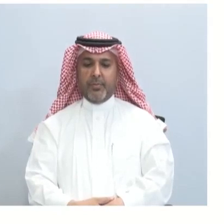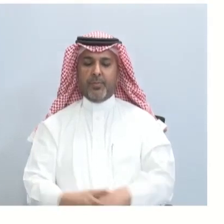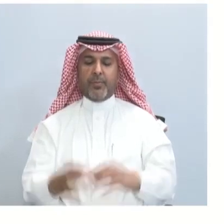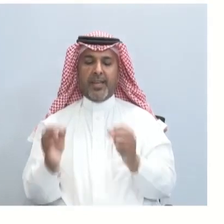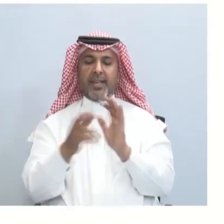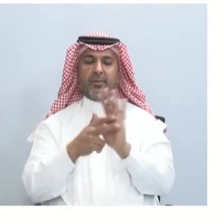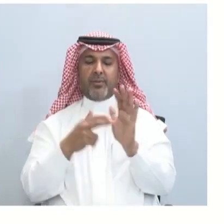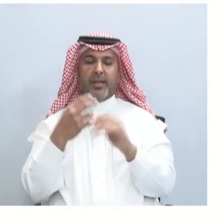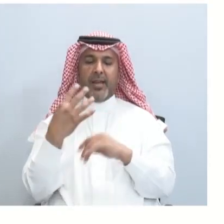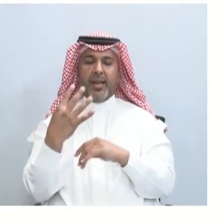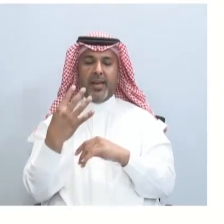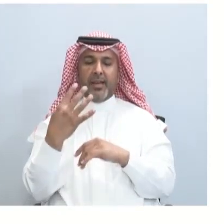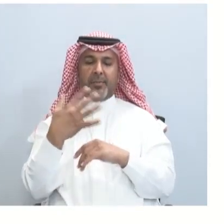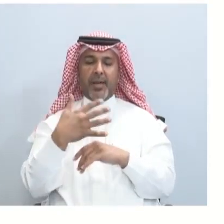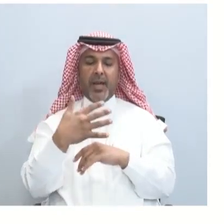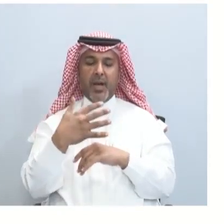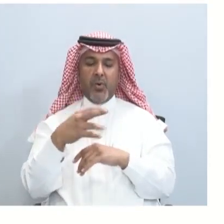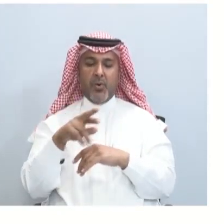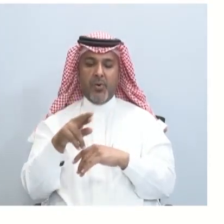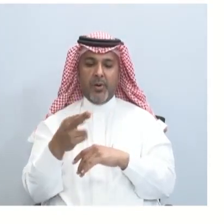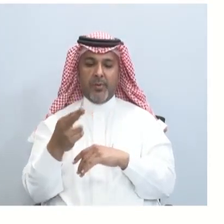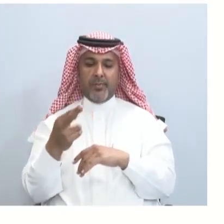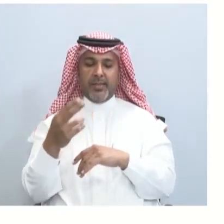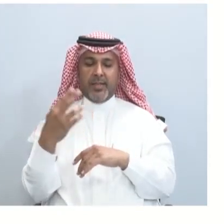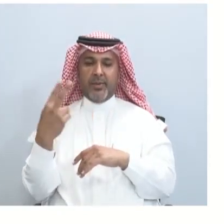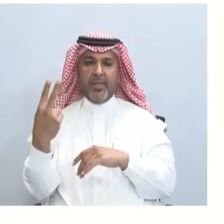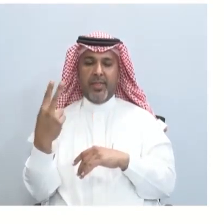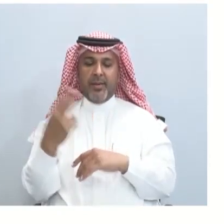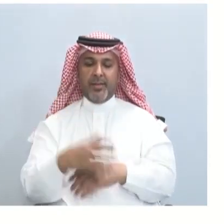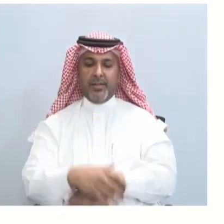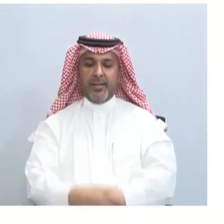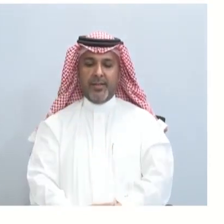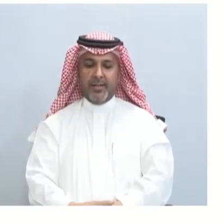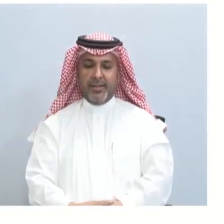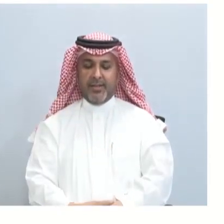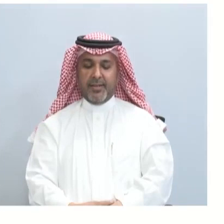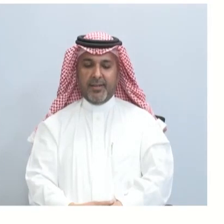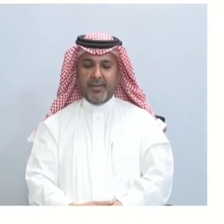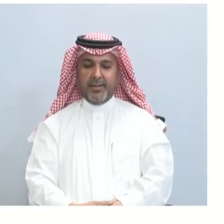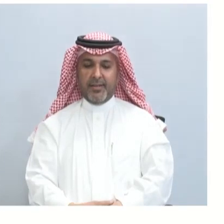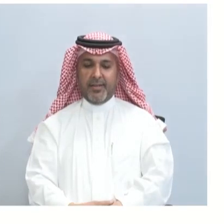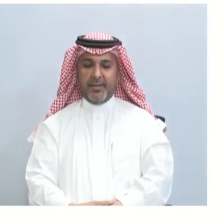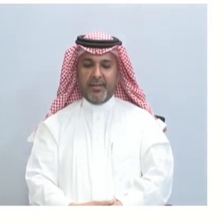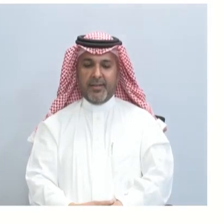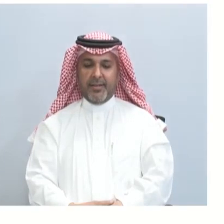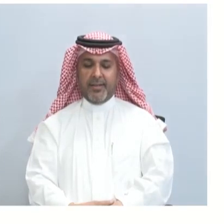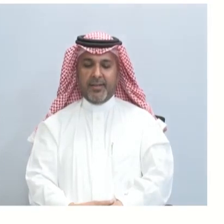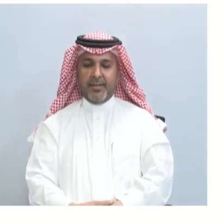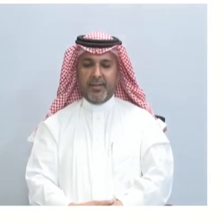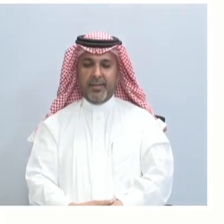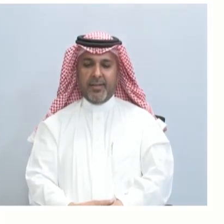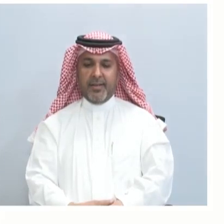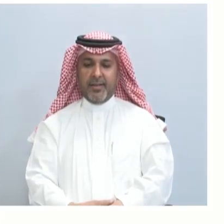نعم سوف تصبح المساحه المساحه 54 و2 من عشره ديسيمتر مربع